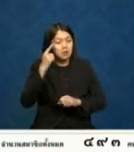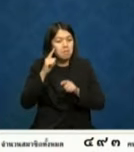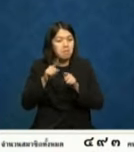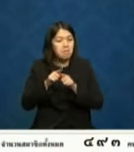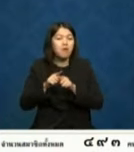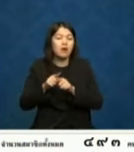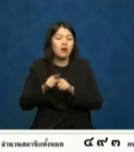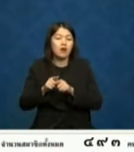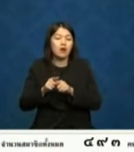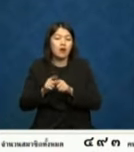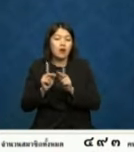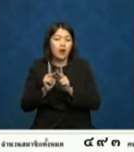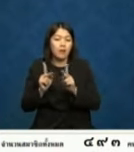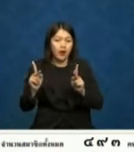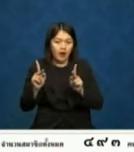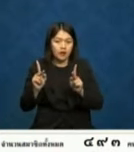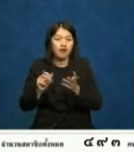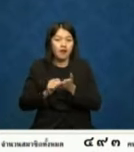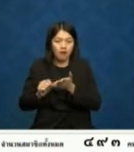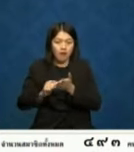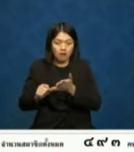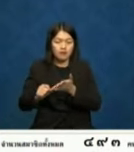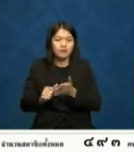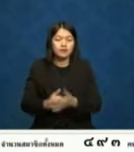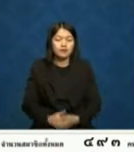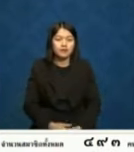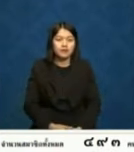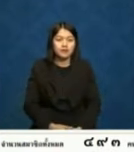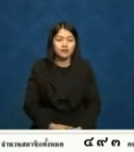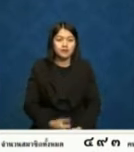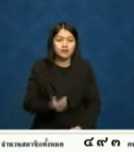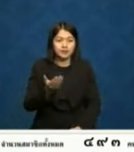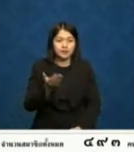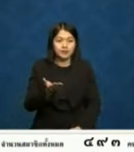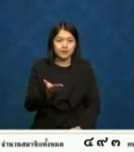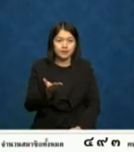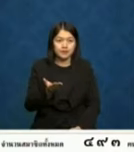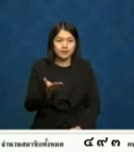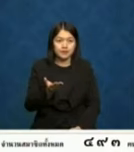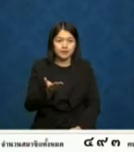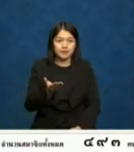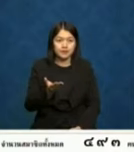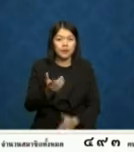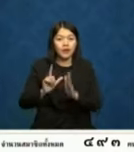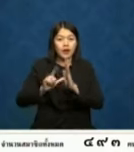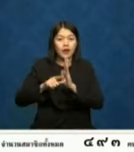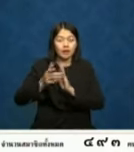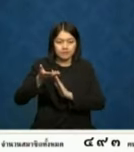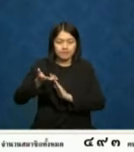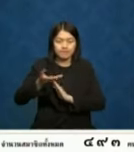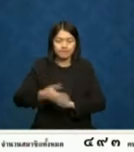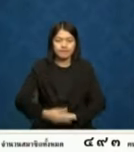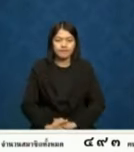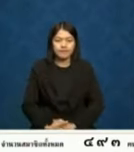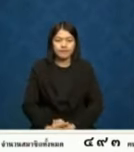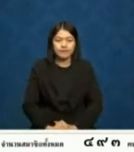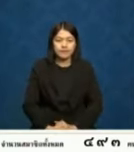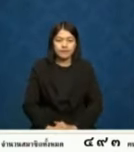ของคณะกรรมาธิการนะครับต่อไปเชิญท่านเลขาครับ